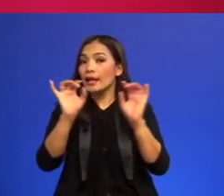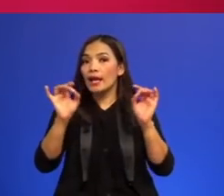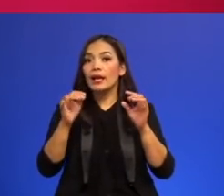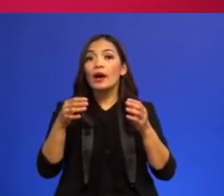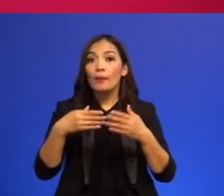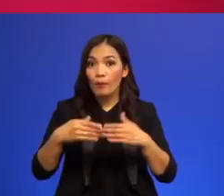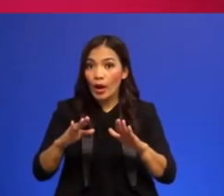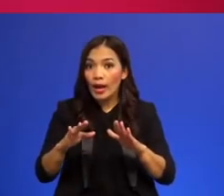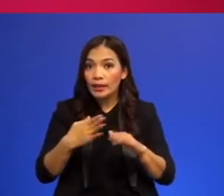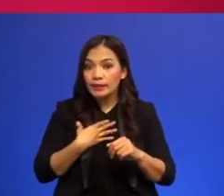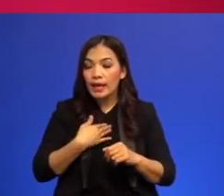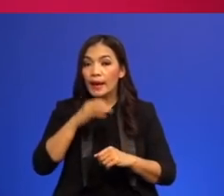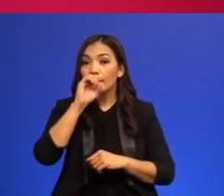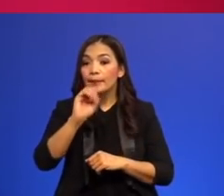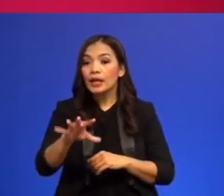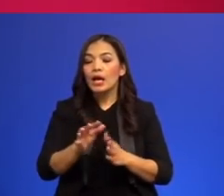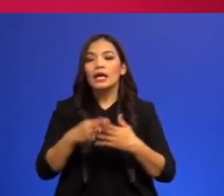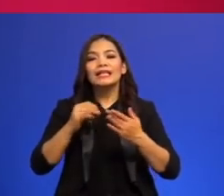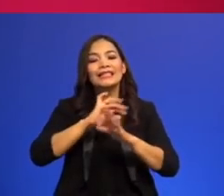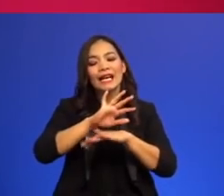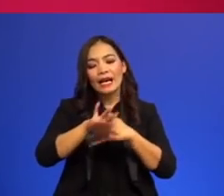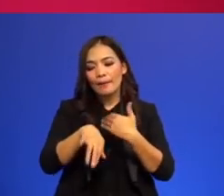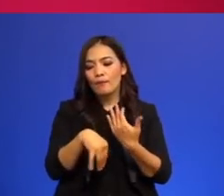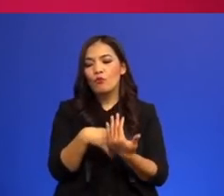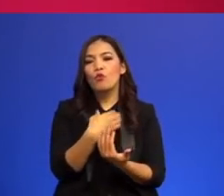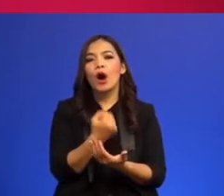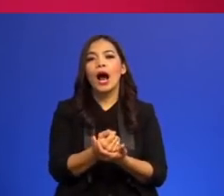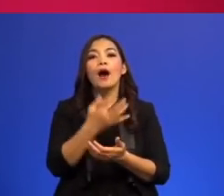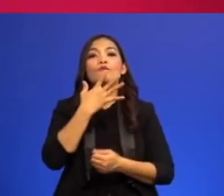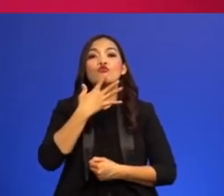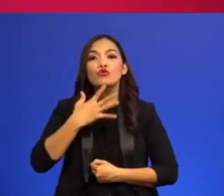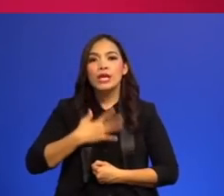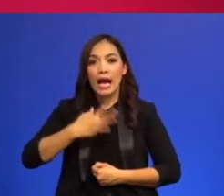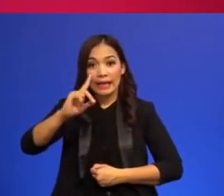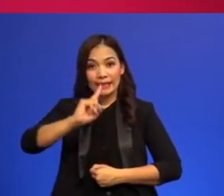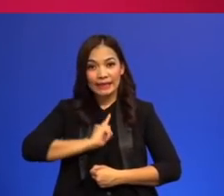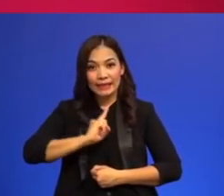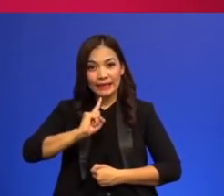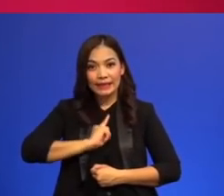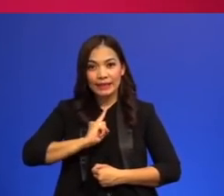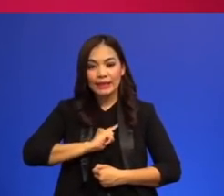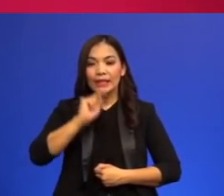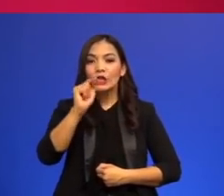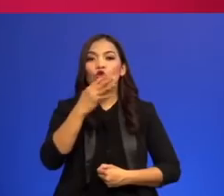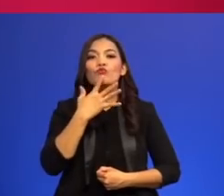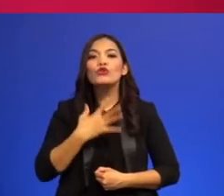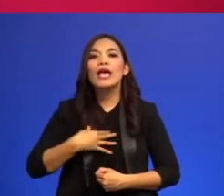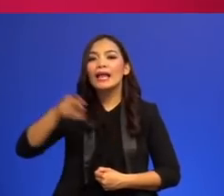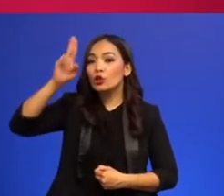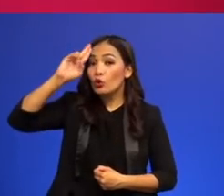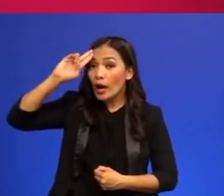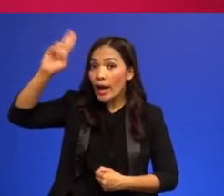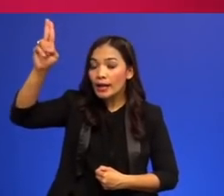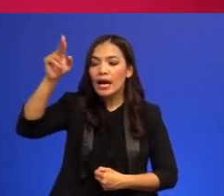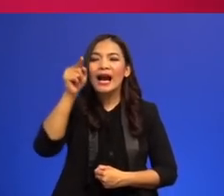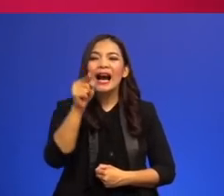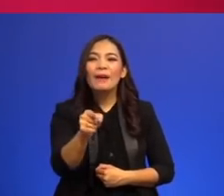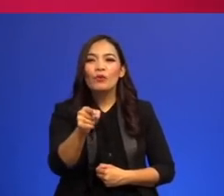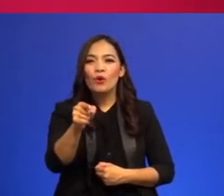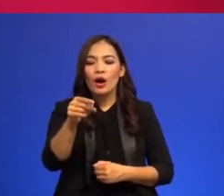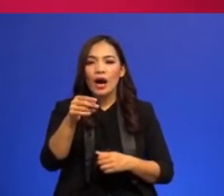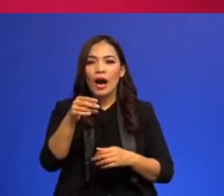deh. Seluruh milikmu itu milik Tuhan. Semua yang ada padamu milik Tuhan. Kamu